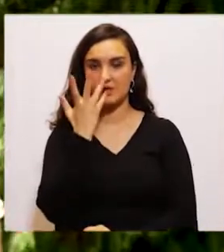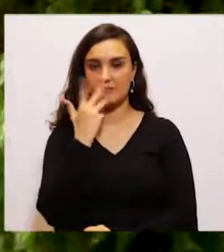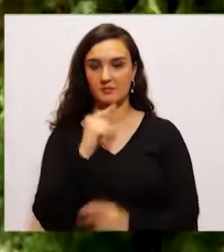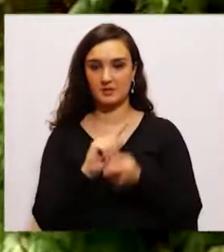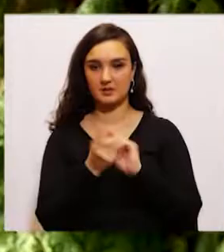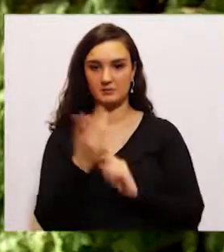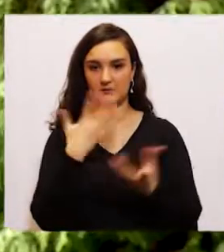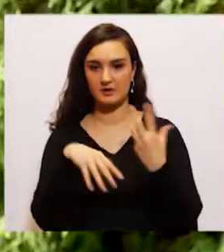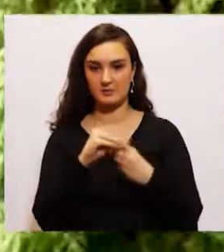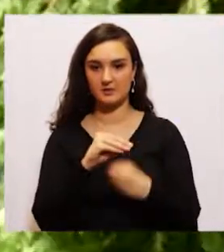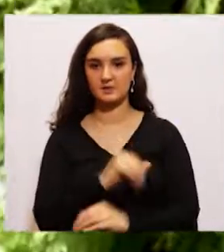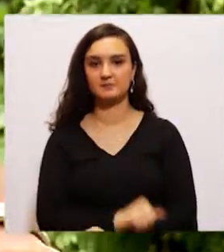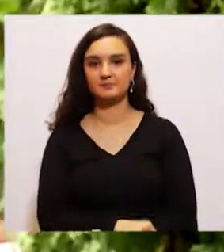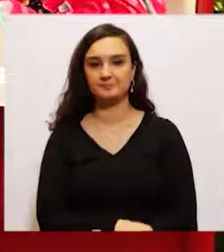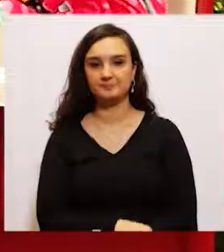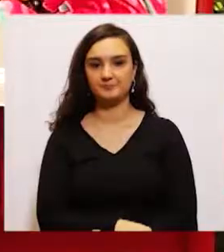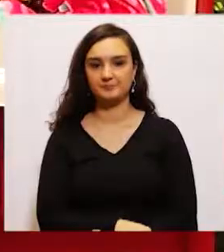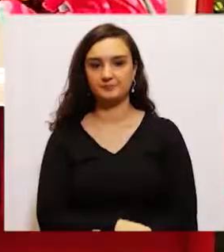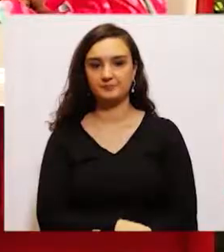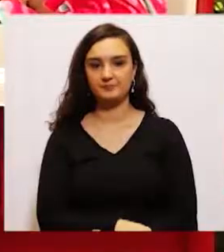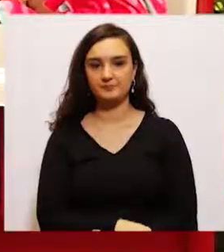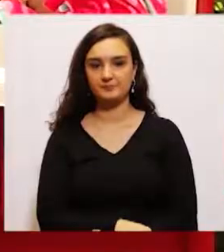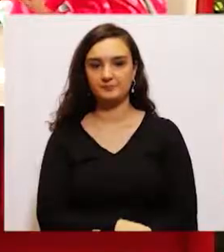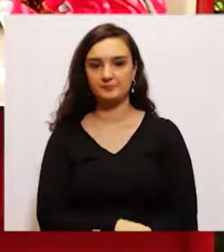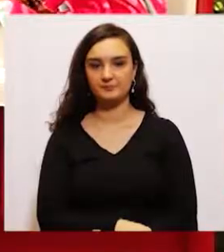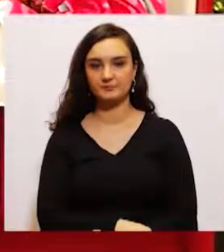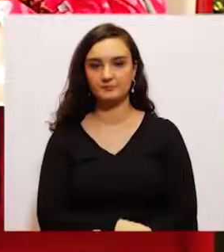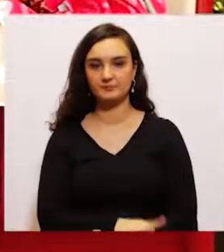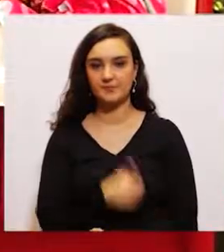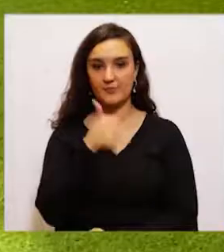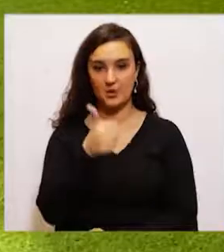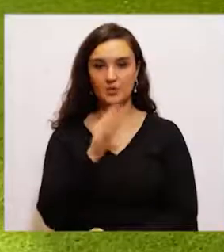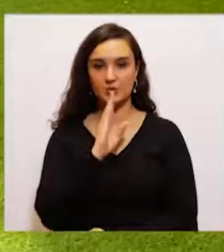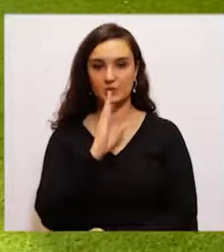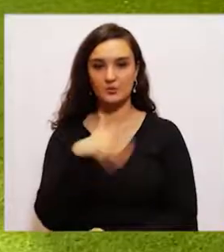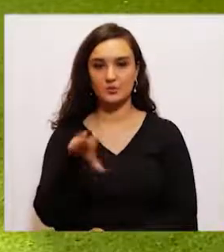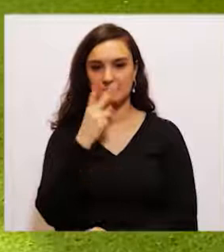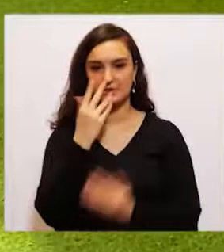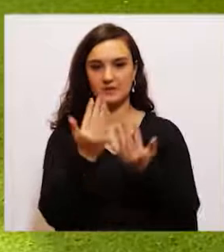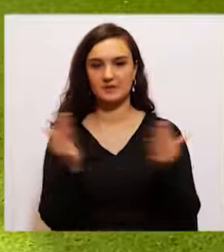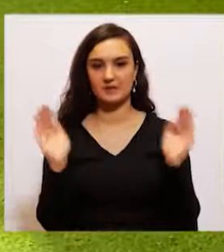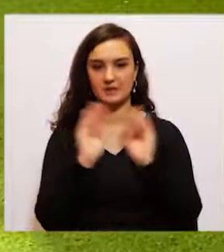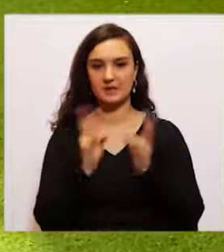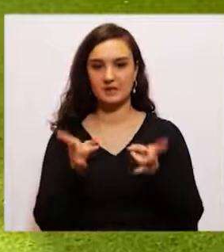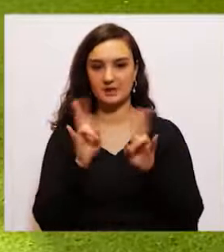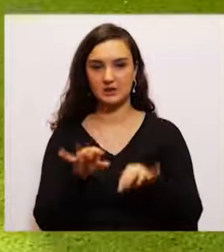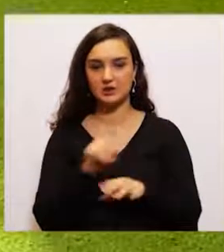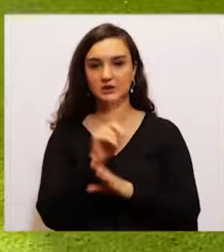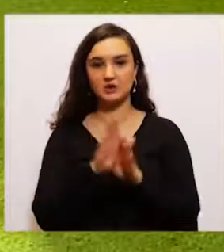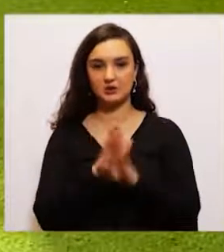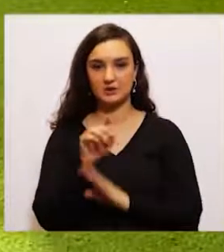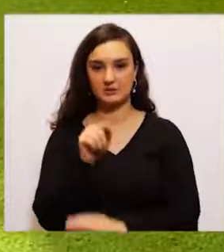გავაფერადებთ ყველაფერს. ოჯახთ, გოგოებო, რა მაგარი. აქაც ნახე სივრცე დაგჭა. შენც რითი